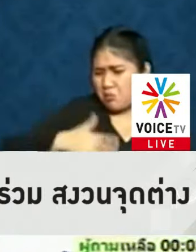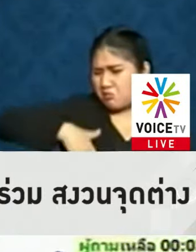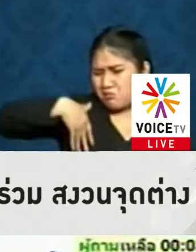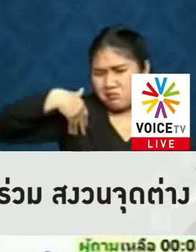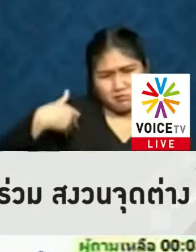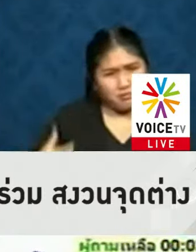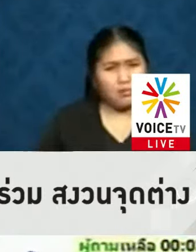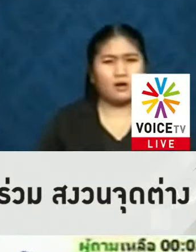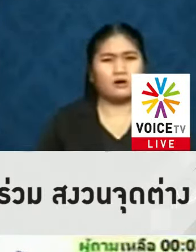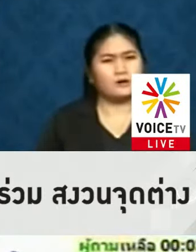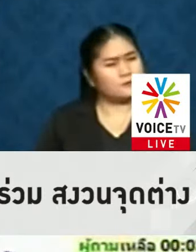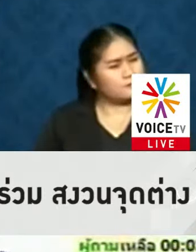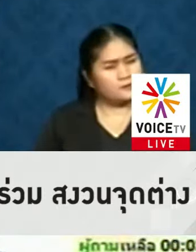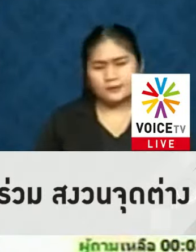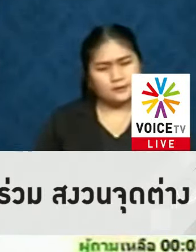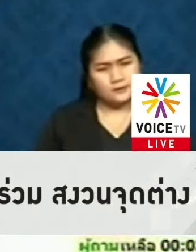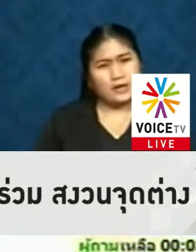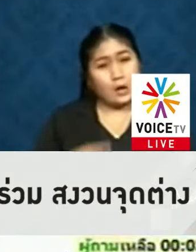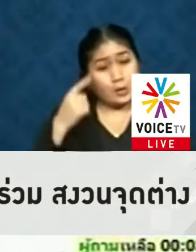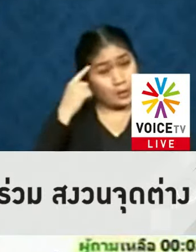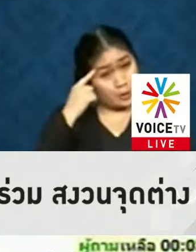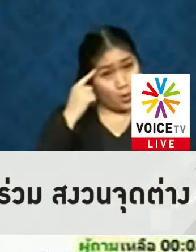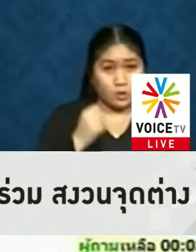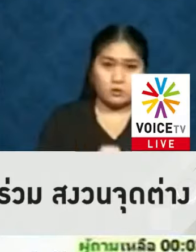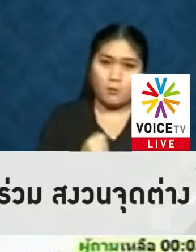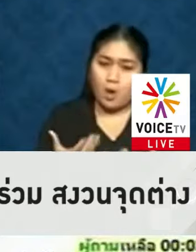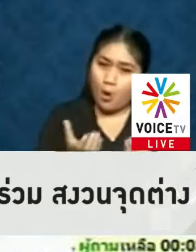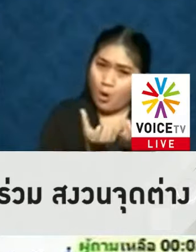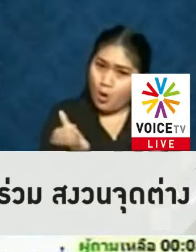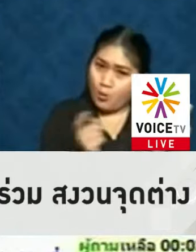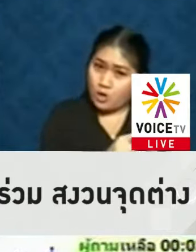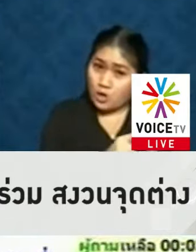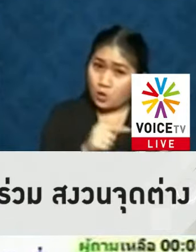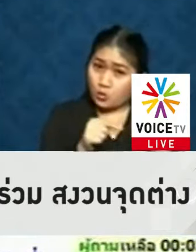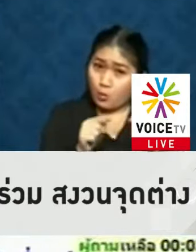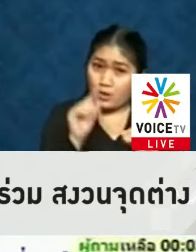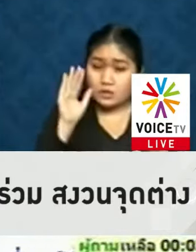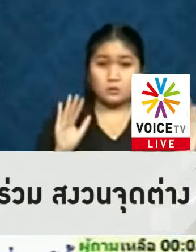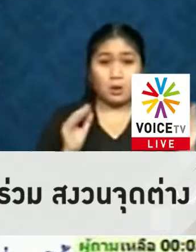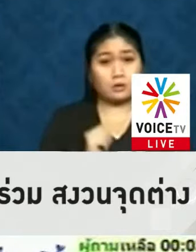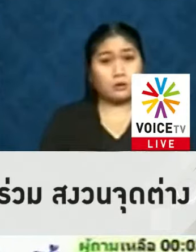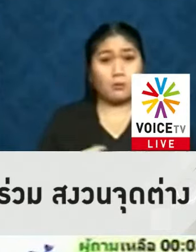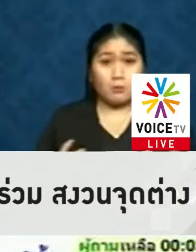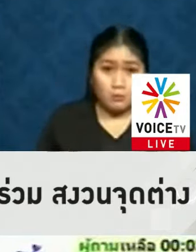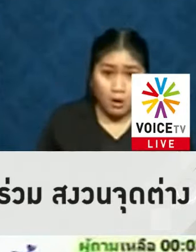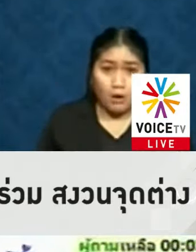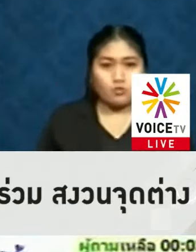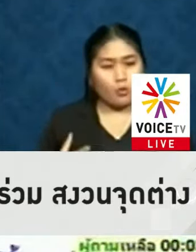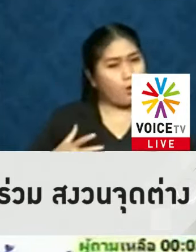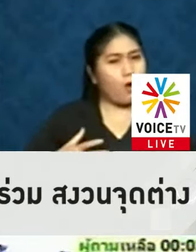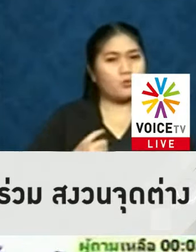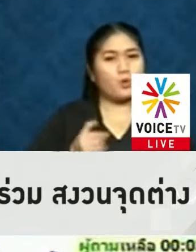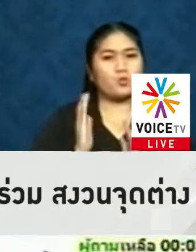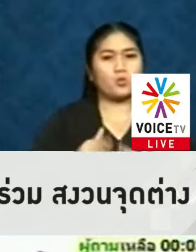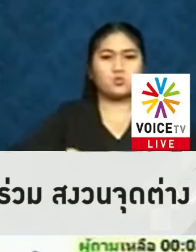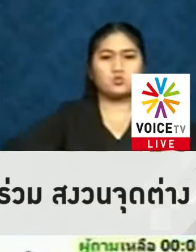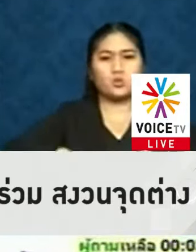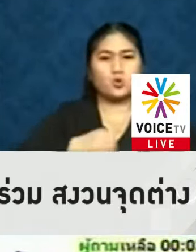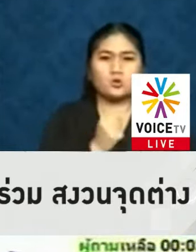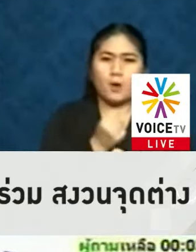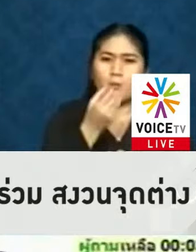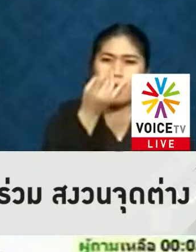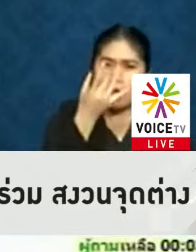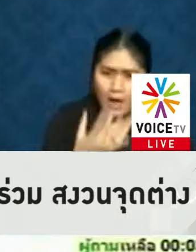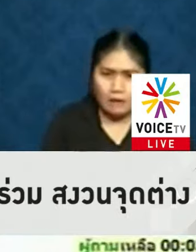ศแล้วมาคิดกันว่าจะทำให้รัฐธรรมนูญนี้เป็นประชาธิปไตยได้มากยังไงทำยังไงจะให้อำนาจของประชาชนได้สามารถทำอะไร